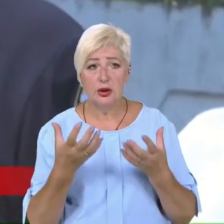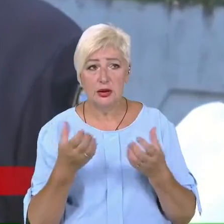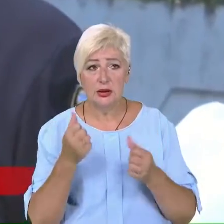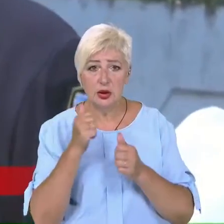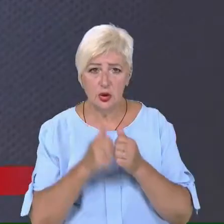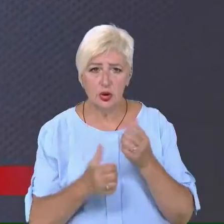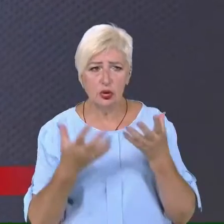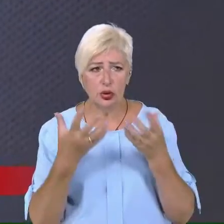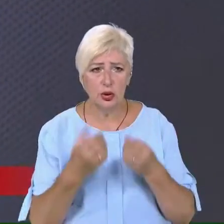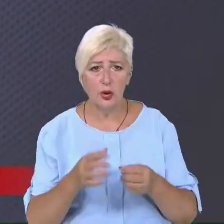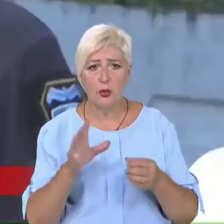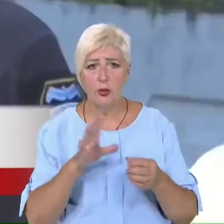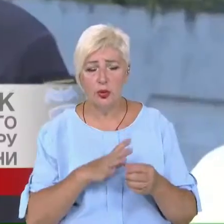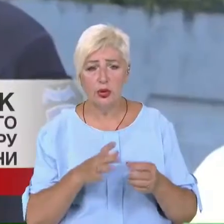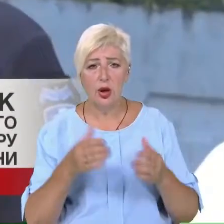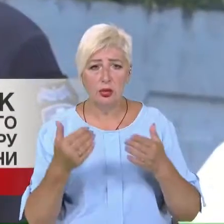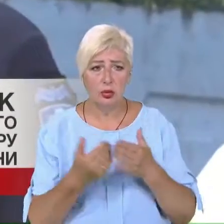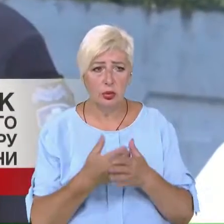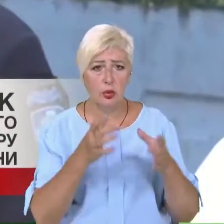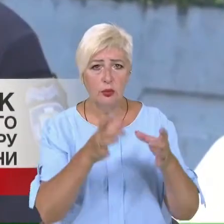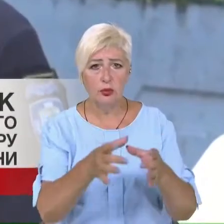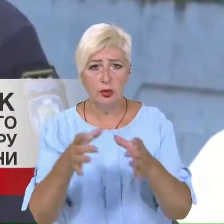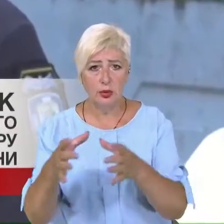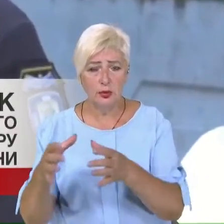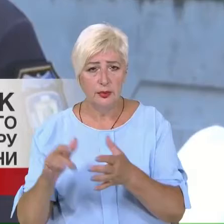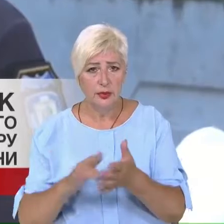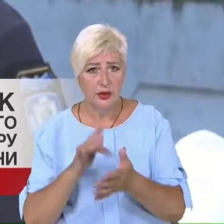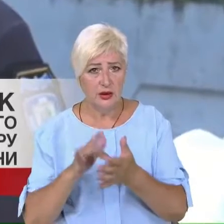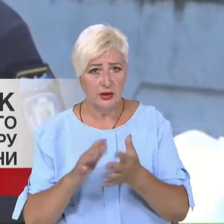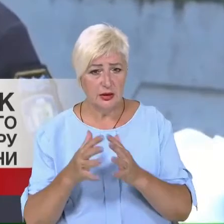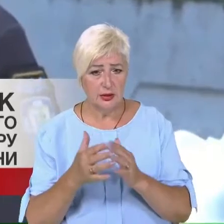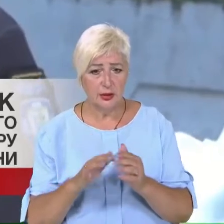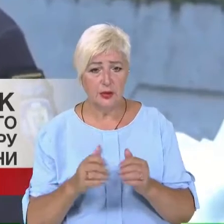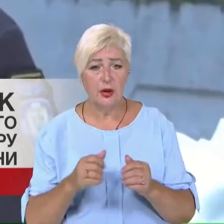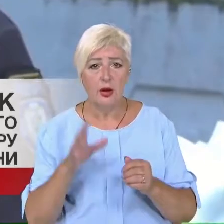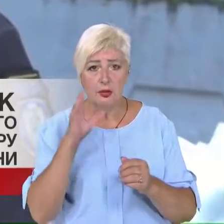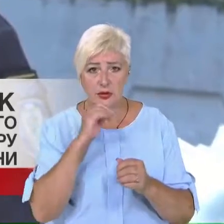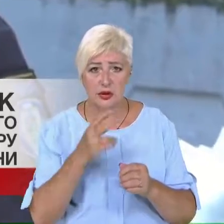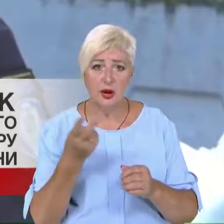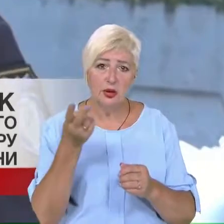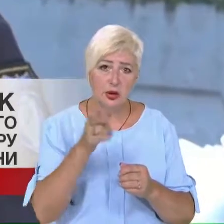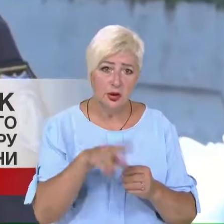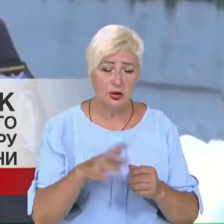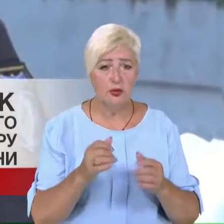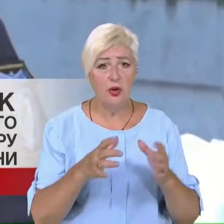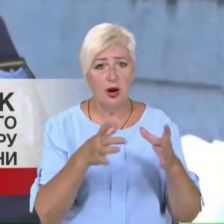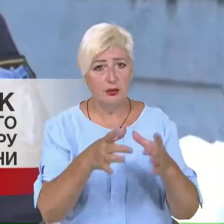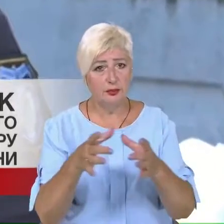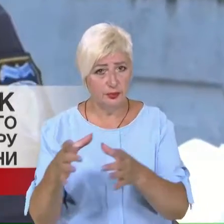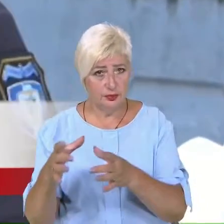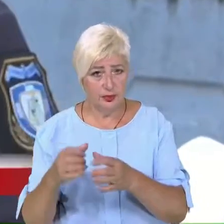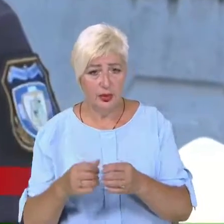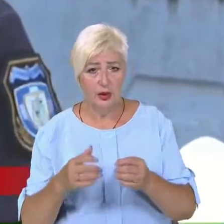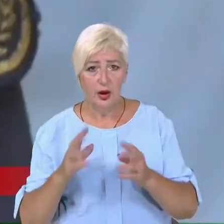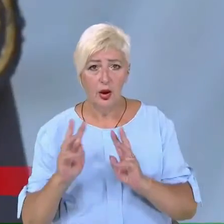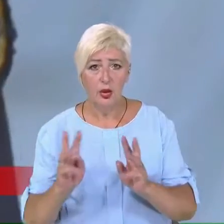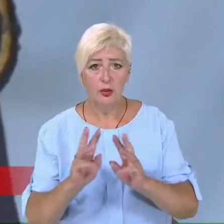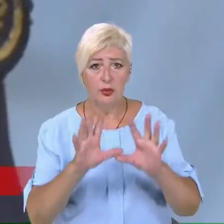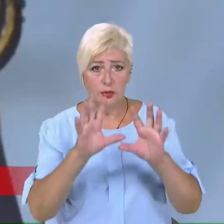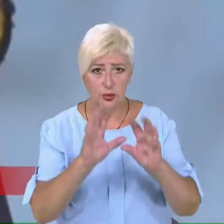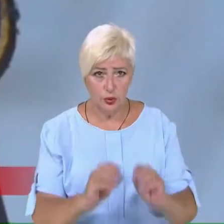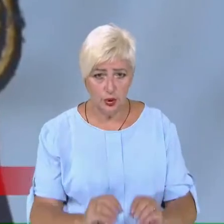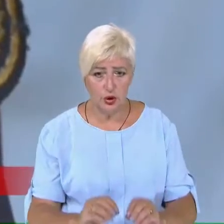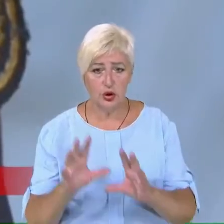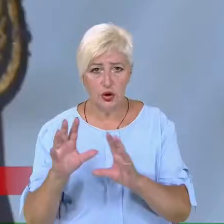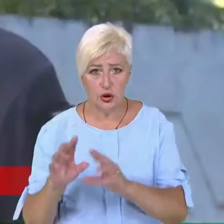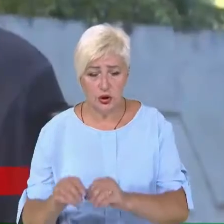нова локація, новий населений пункт. Було одночасно так, що за один день встигали і два населених пункти повністю відрізати від лісової пожежі. Ми